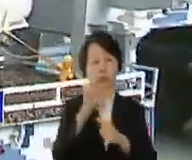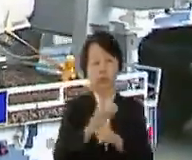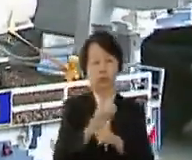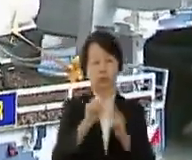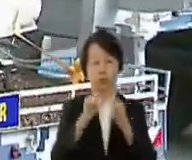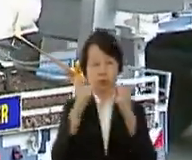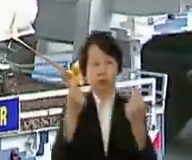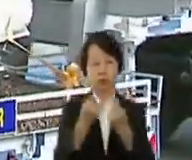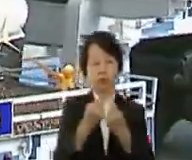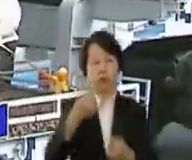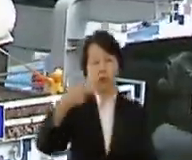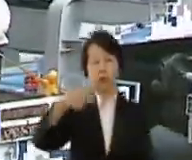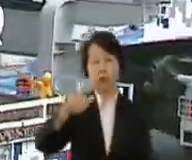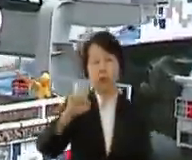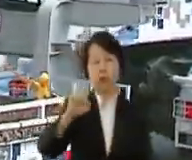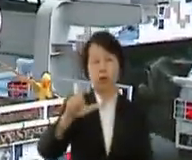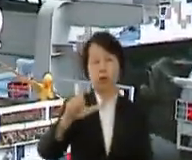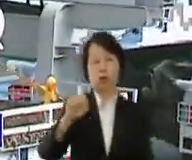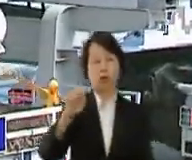oleh pasukan khas laut.